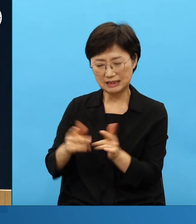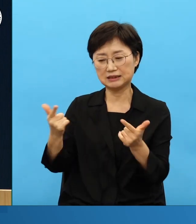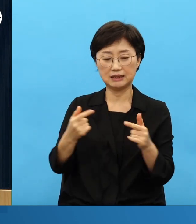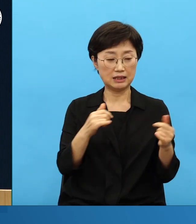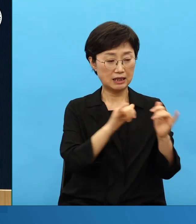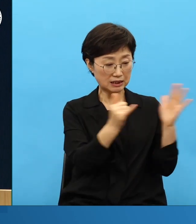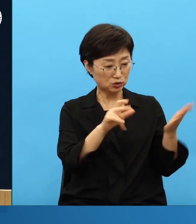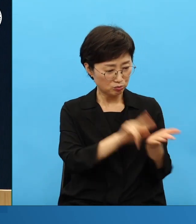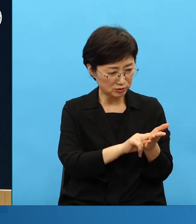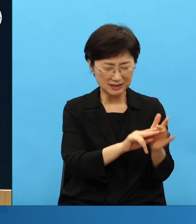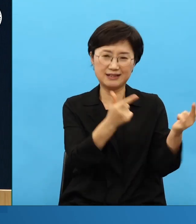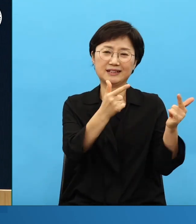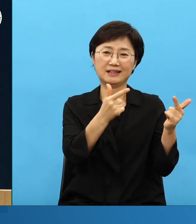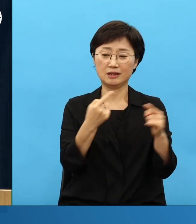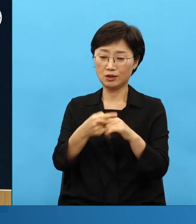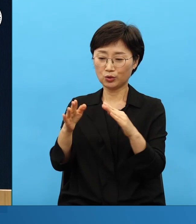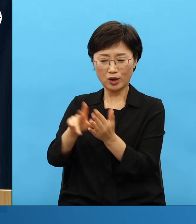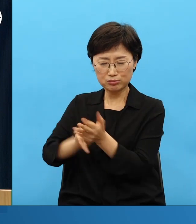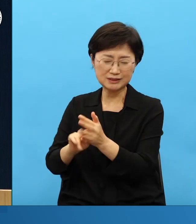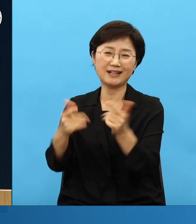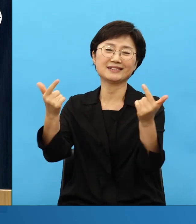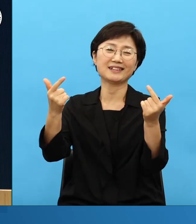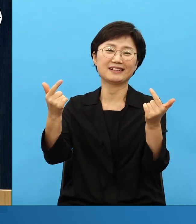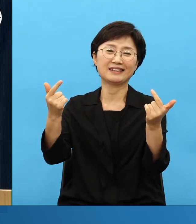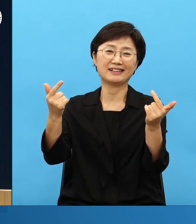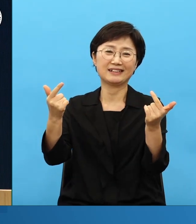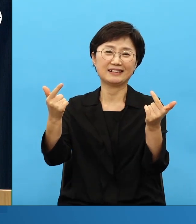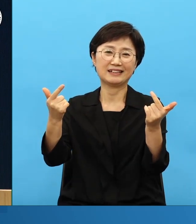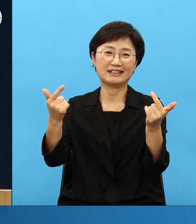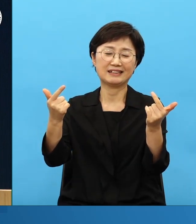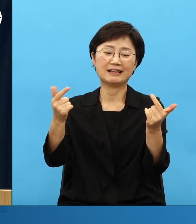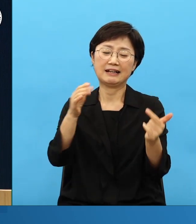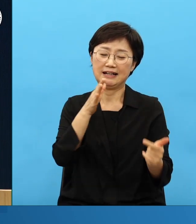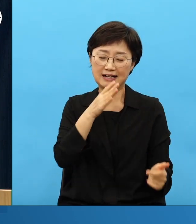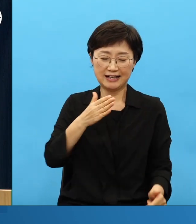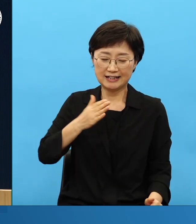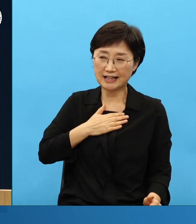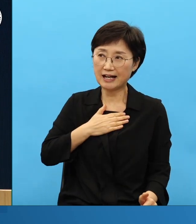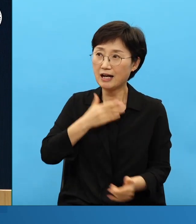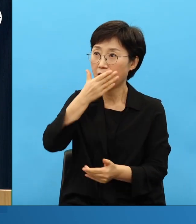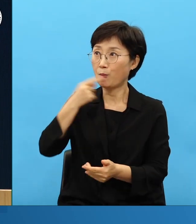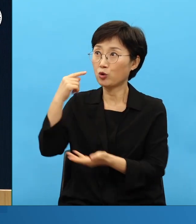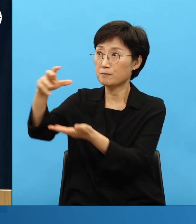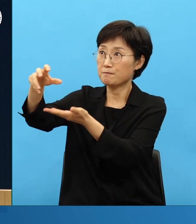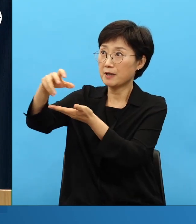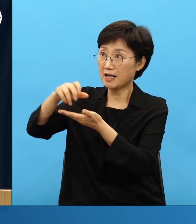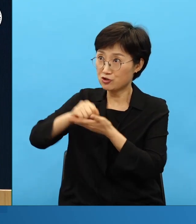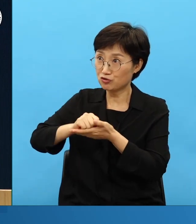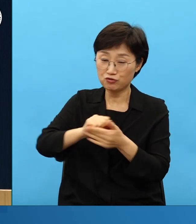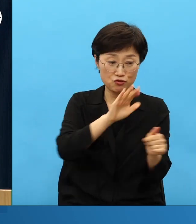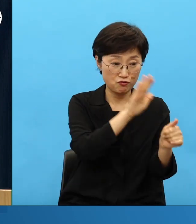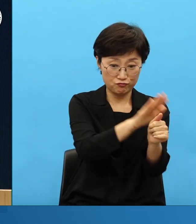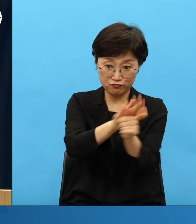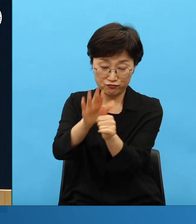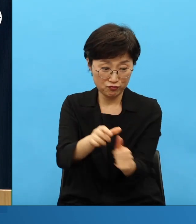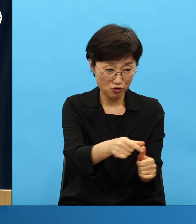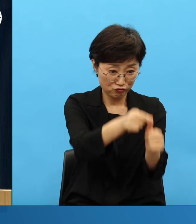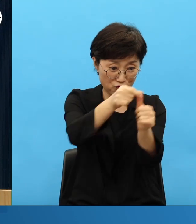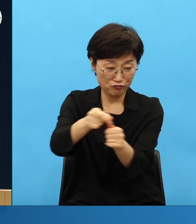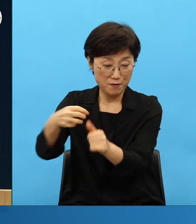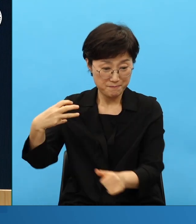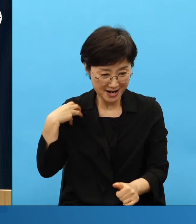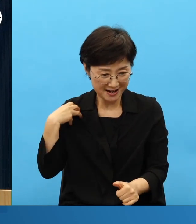and Samuel, what did they realize? 바꾼 겁니다. We are the ones inside of the problem of the church. We are the ones, the main figures who will save the church. They changed their 이 못 thinking.